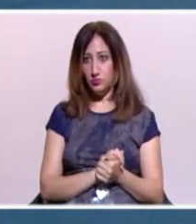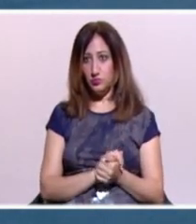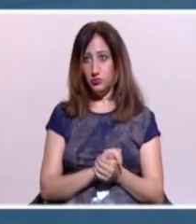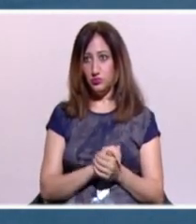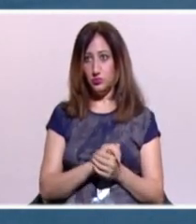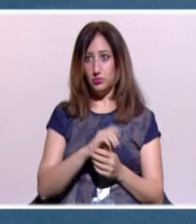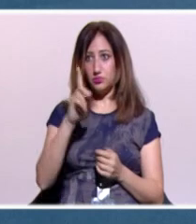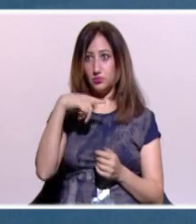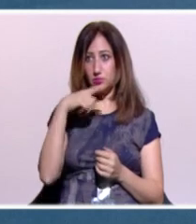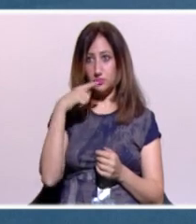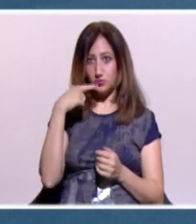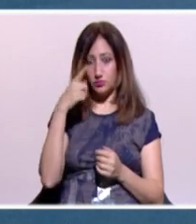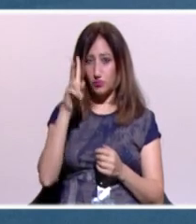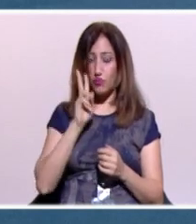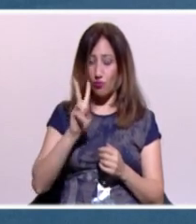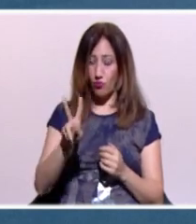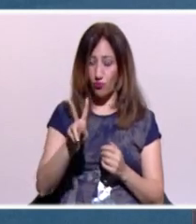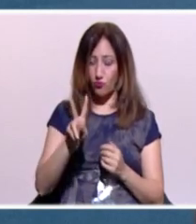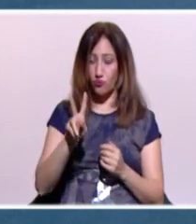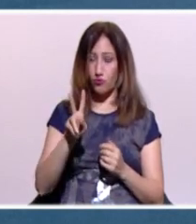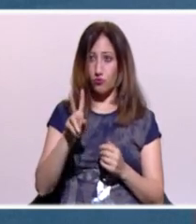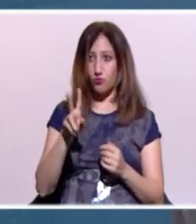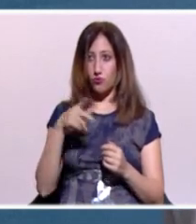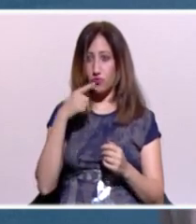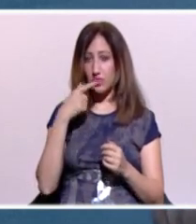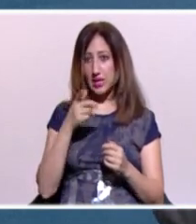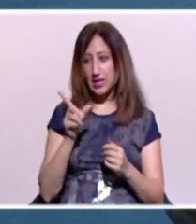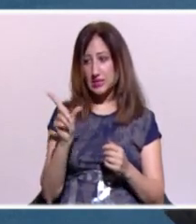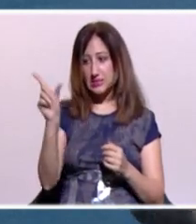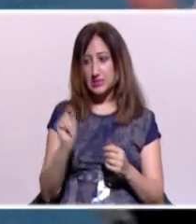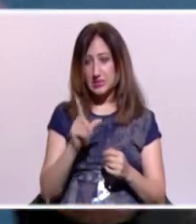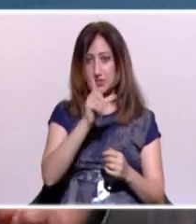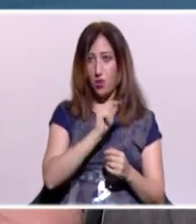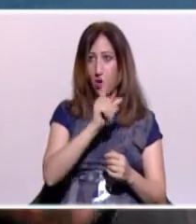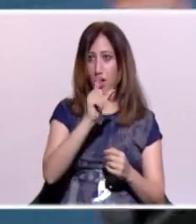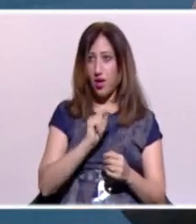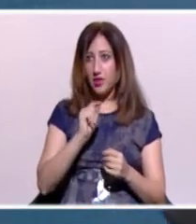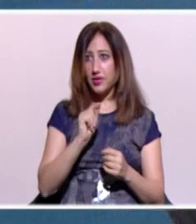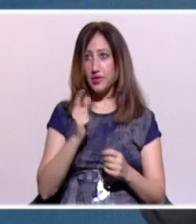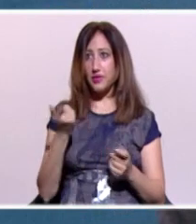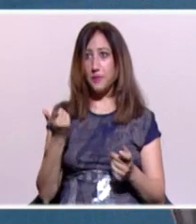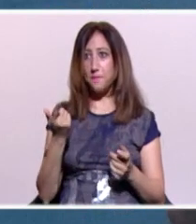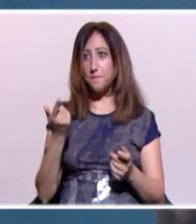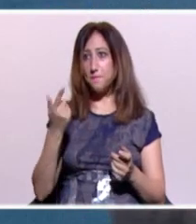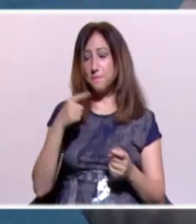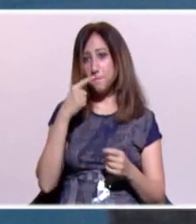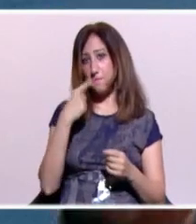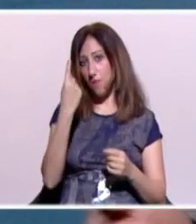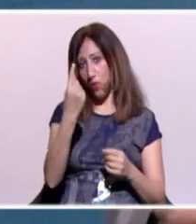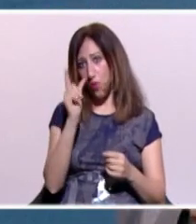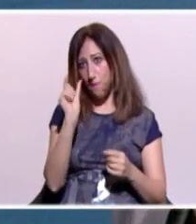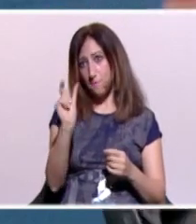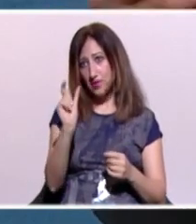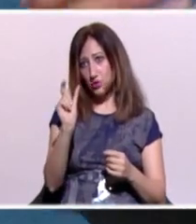صعب عليا جدا حسام علي لانه ما عندوش زوايا، مفيش حركه، الحركه الوحيده اللي حصلت في المشهد